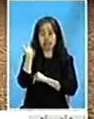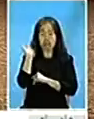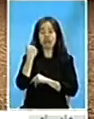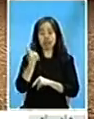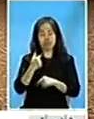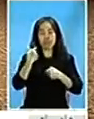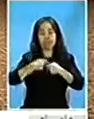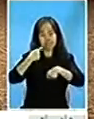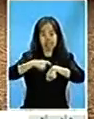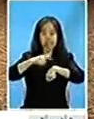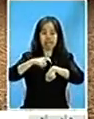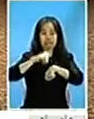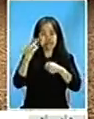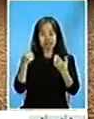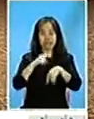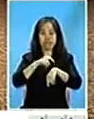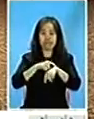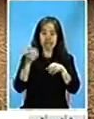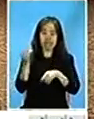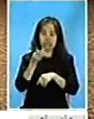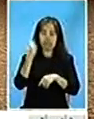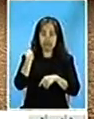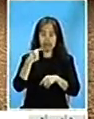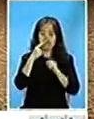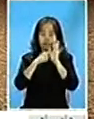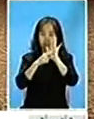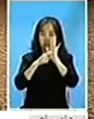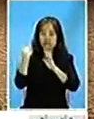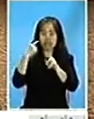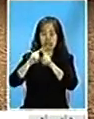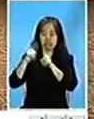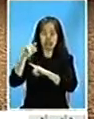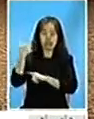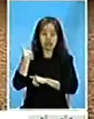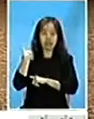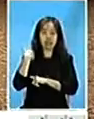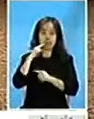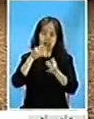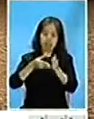ะเป็นเพราะเงื่อนเวลานะคะก็อยากจะขอยกตัวอย่างมีหลายโครงการที่หลุดเข้ามาระบบผ่านอนุ